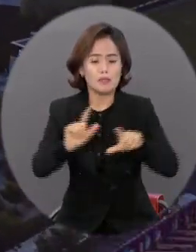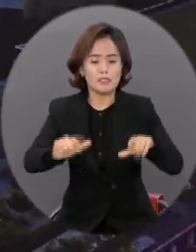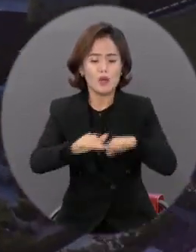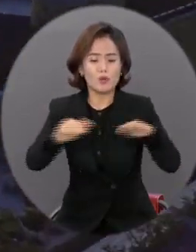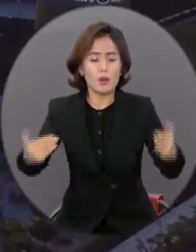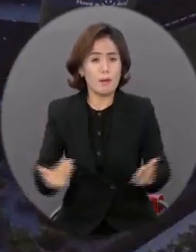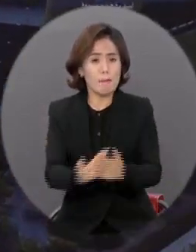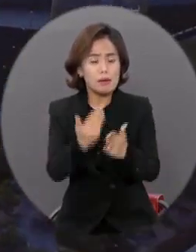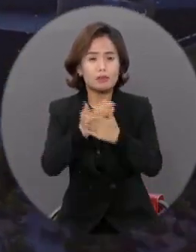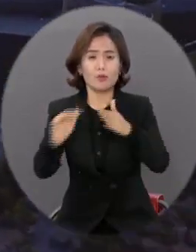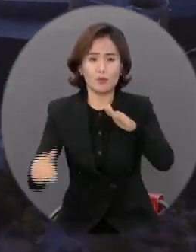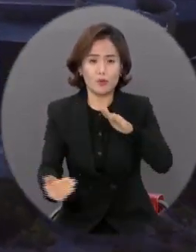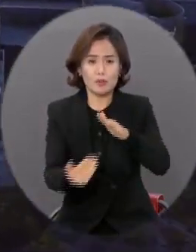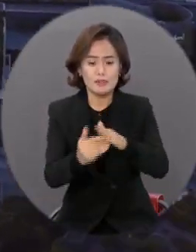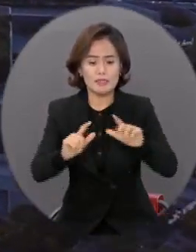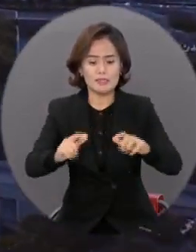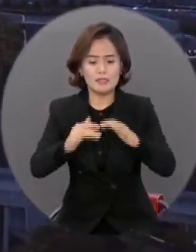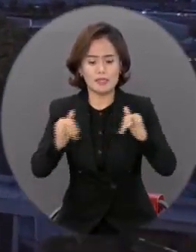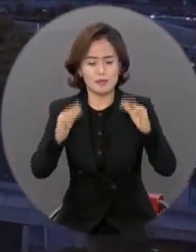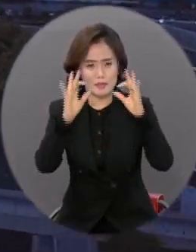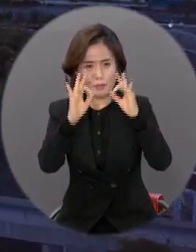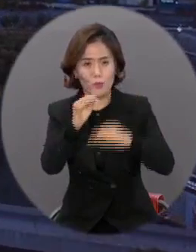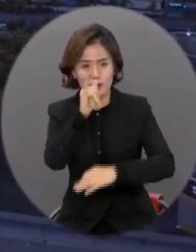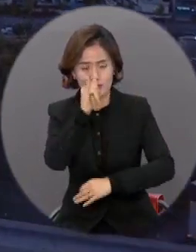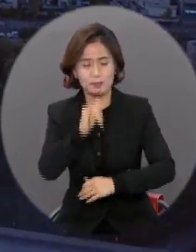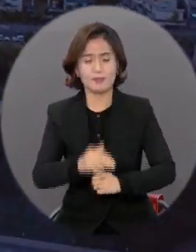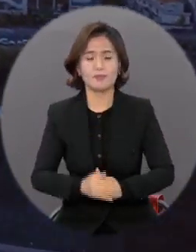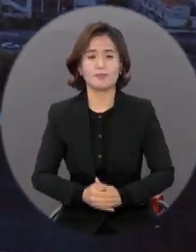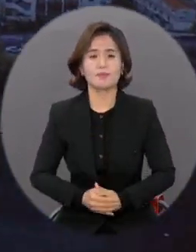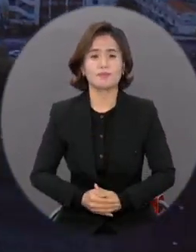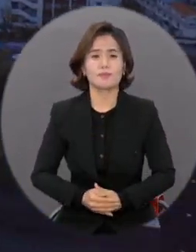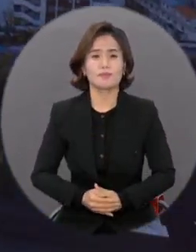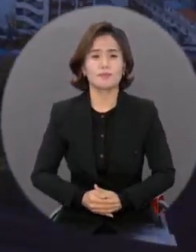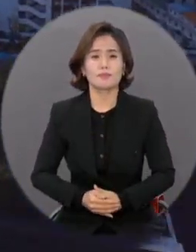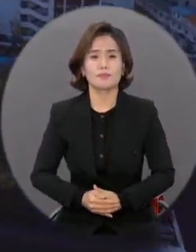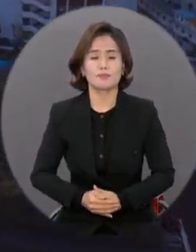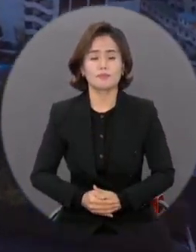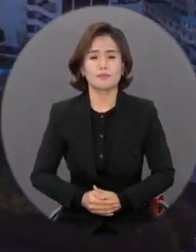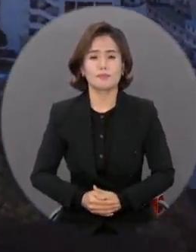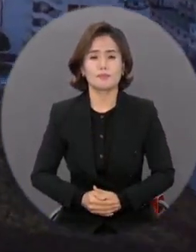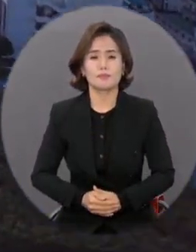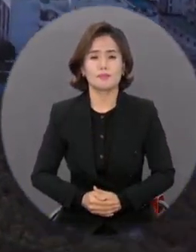균형 발전을 이뤄낼지 지역민들이 지켜보고 있습니다. MBC 뉴스 송정근입니다.